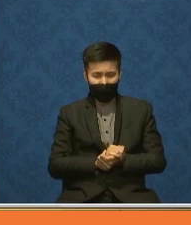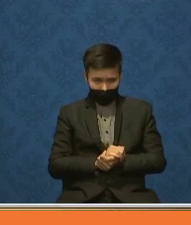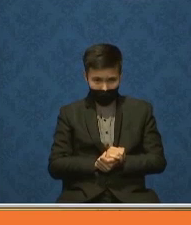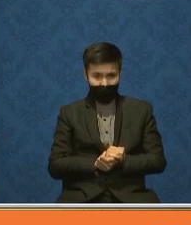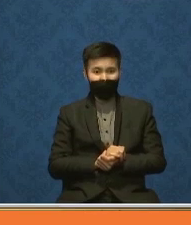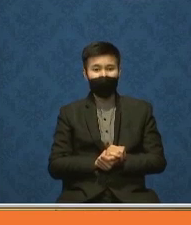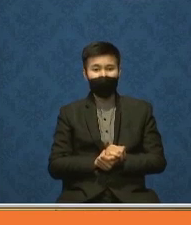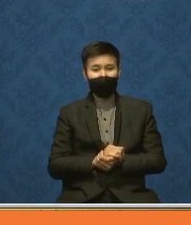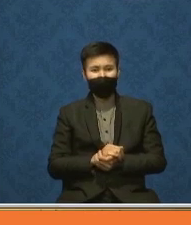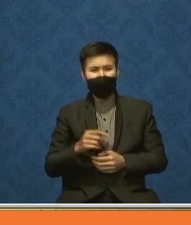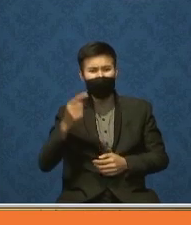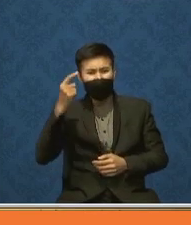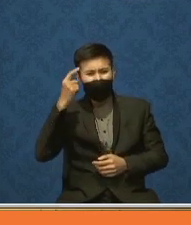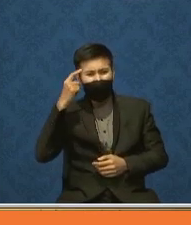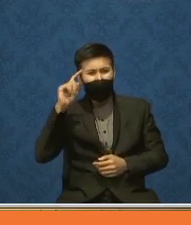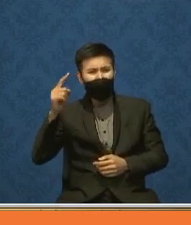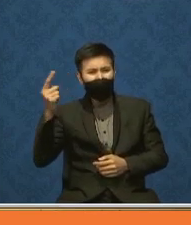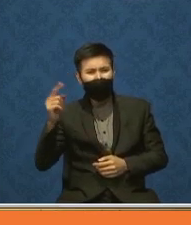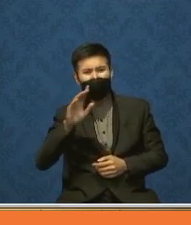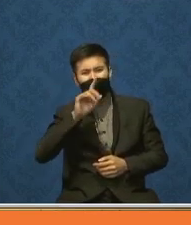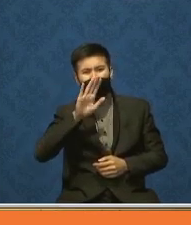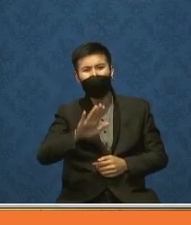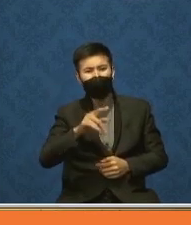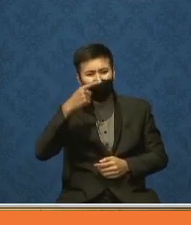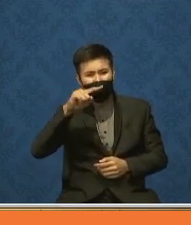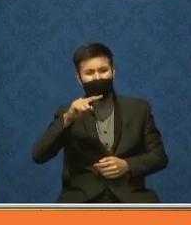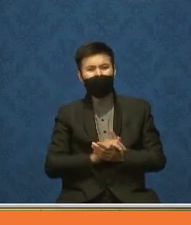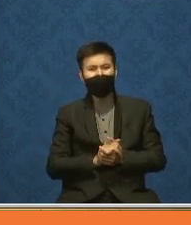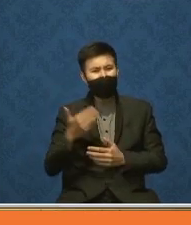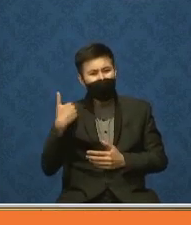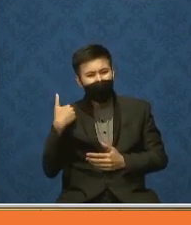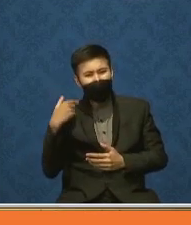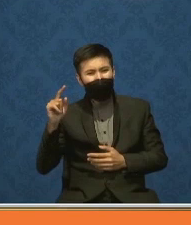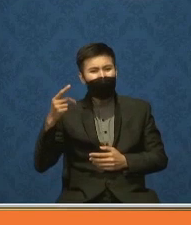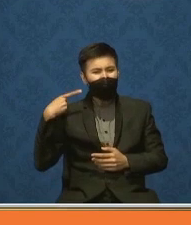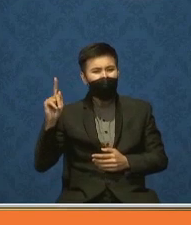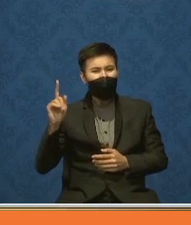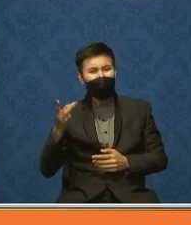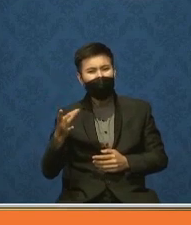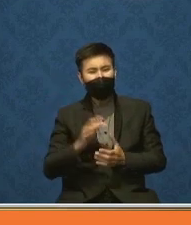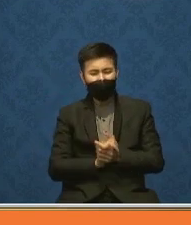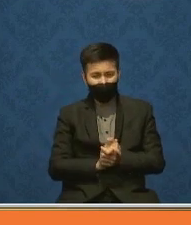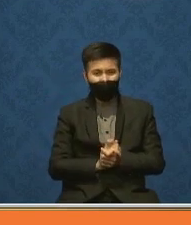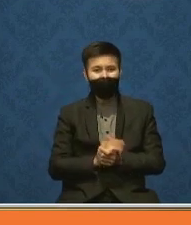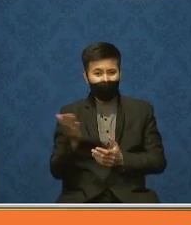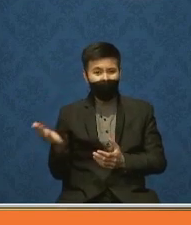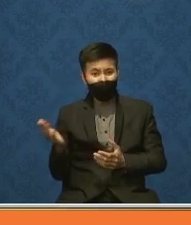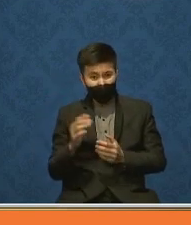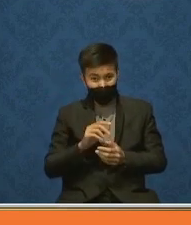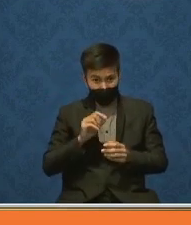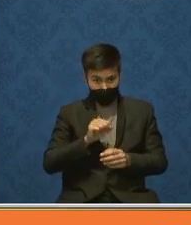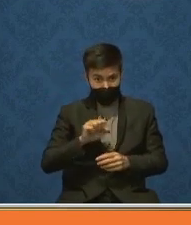คตเลยว่าเศรษฐกิจสร้างสรรค์ของไทยมันจะเกิดขึ้นได้ยังไงครับแต่ถ้าเป็นงบประมาณก้าวไกลนะครับเพื่อนสมาชิกของผมสส.เท่าพิ